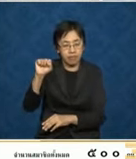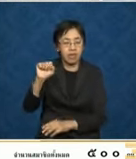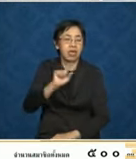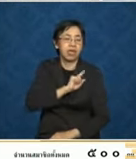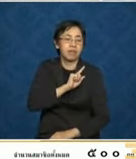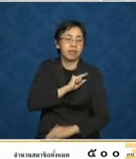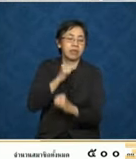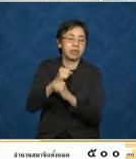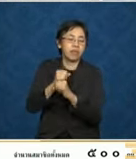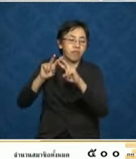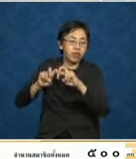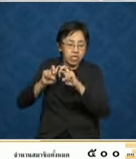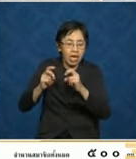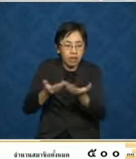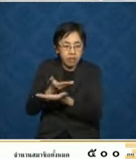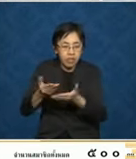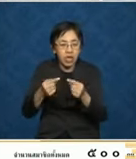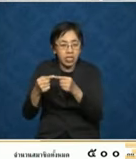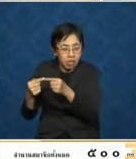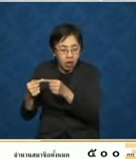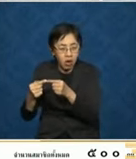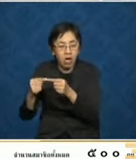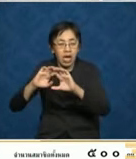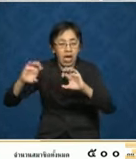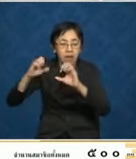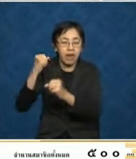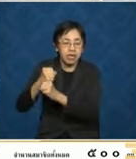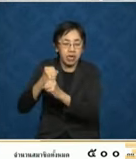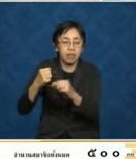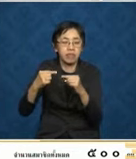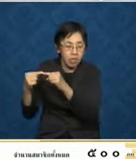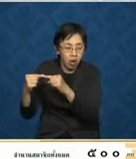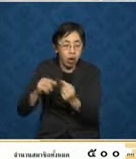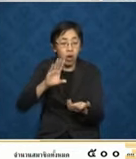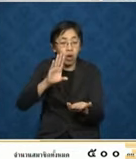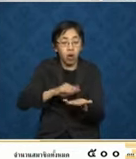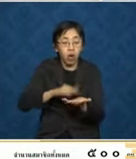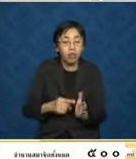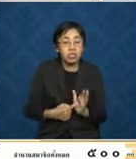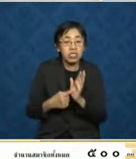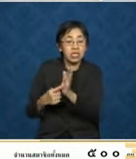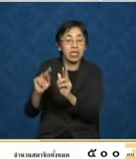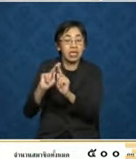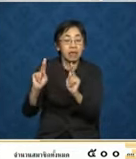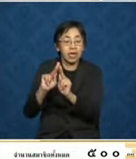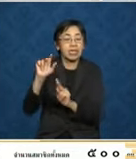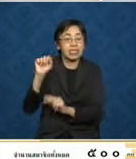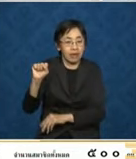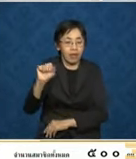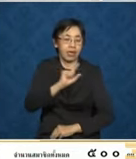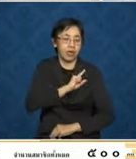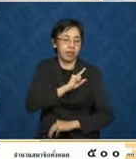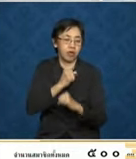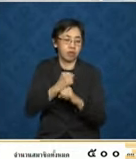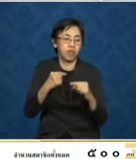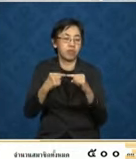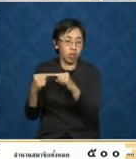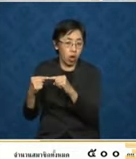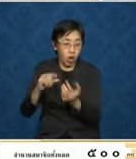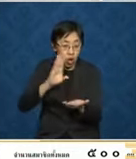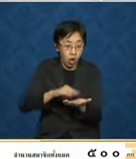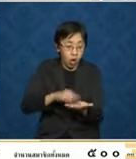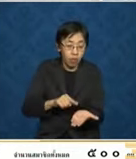ไปดำเนินการศึกษาแล้วส่งผลการศึกษาให้รัฐบาลไปดำเนินการก็ขอฝากข้อมูลตรงนี้ให้กับกรรมธิการสามัญที่รับเรื่องนี้ไปดำเนินการนำข้อมูล